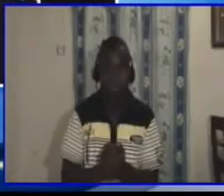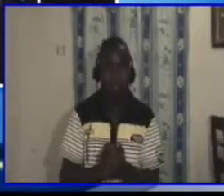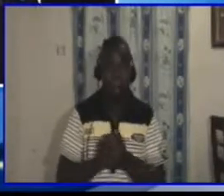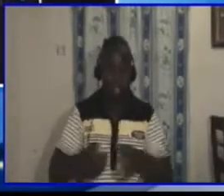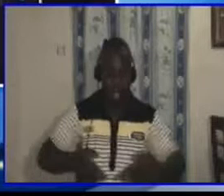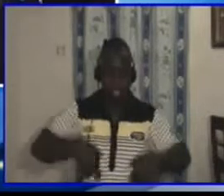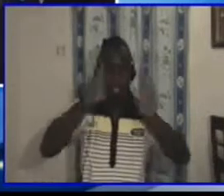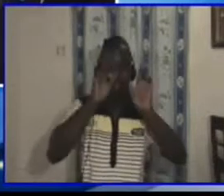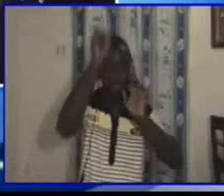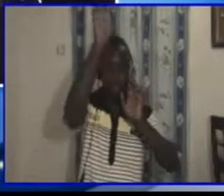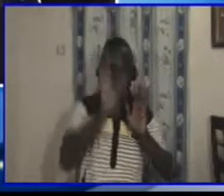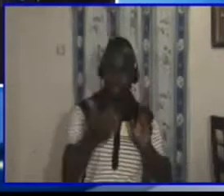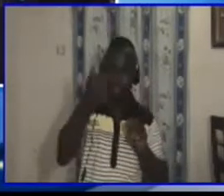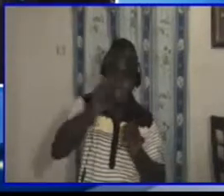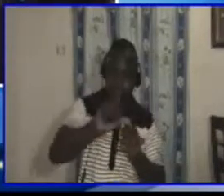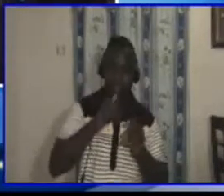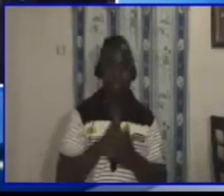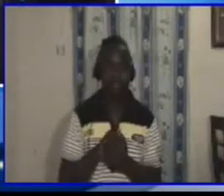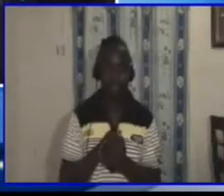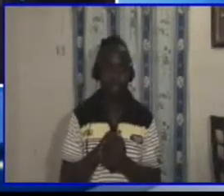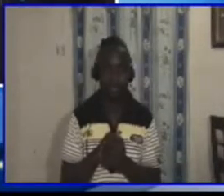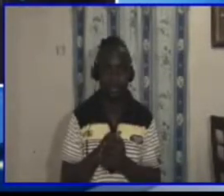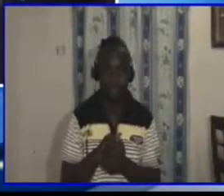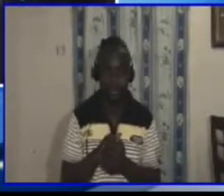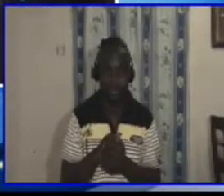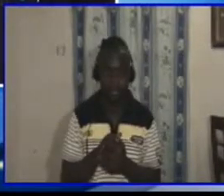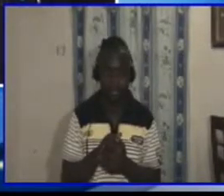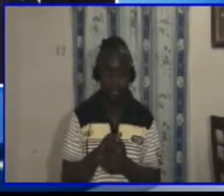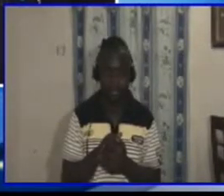voi aprite la scrittura